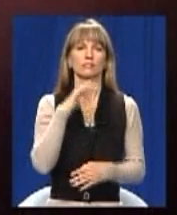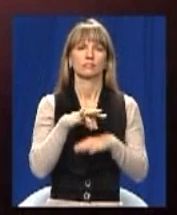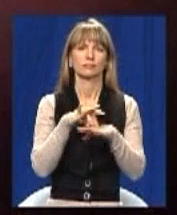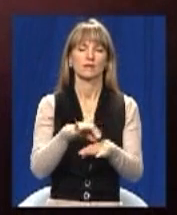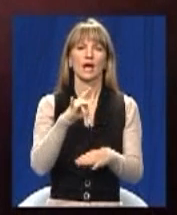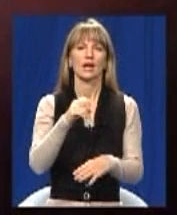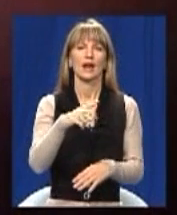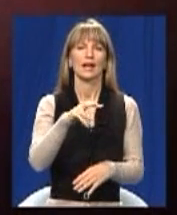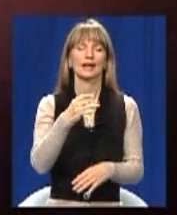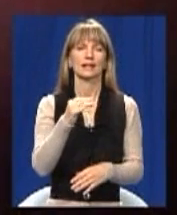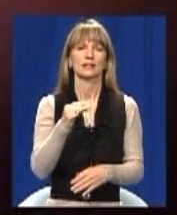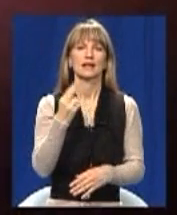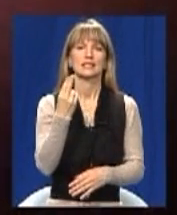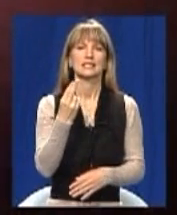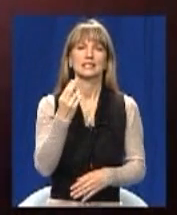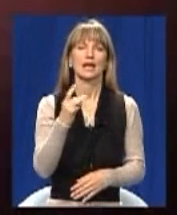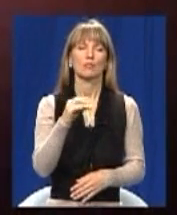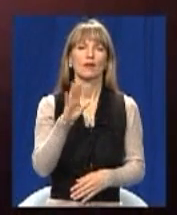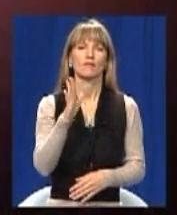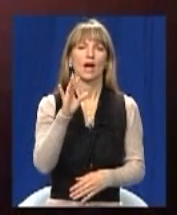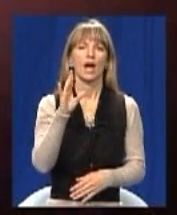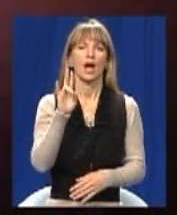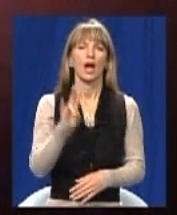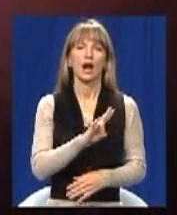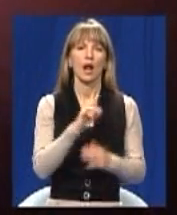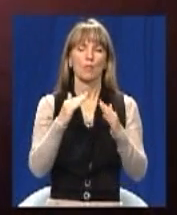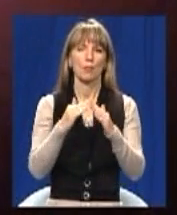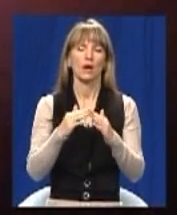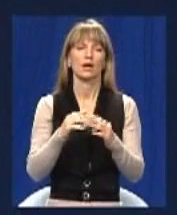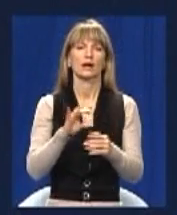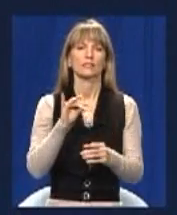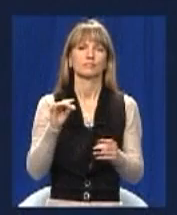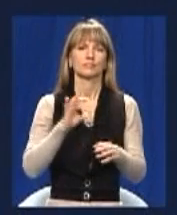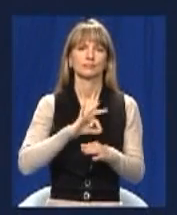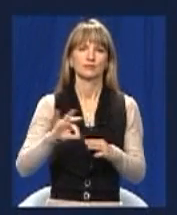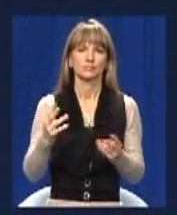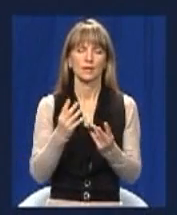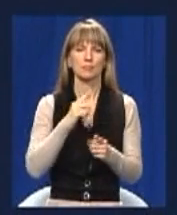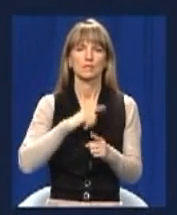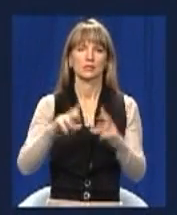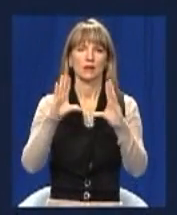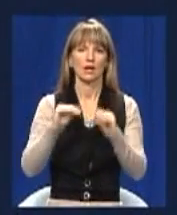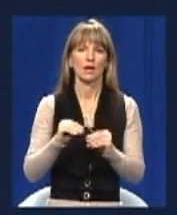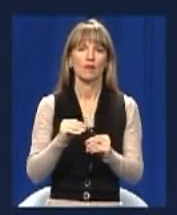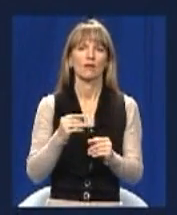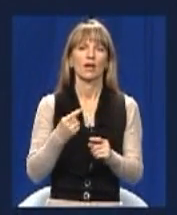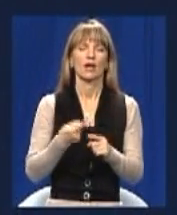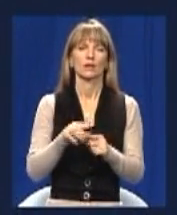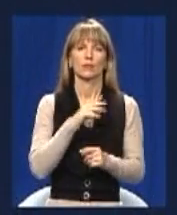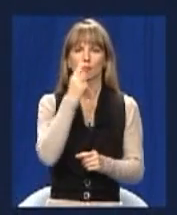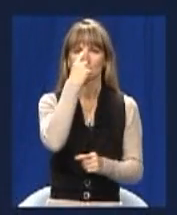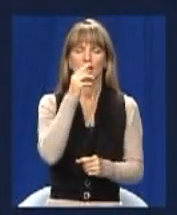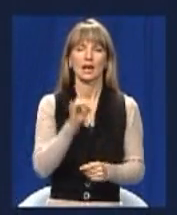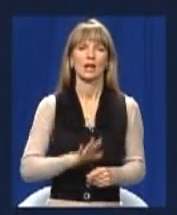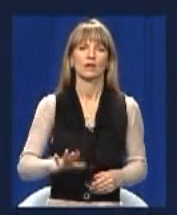релігійні церемонії в храмах, спалахував вогонь надзвичайної яскравості і швидко згорав. Відбувалося все це в індійському регіоні,